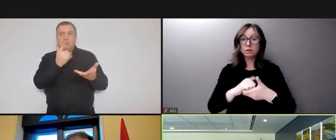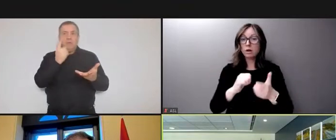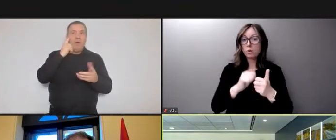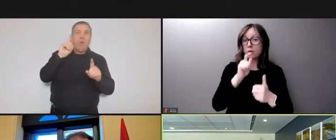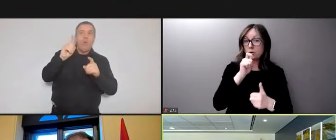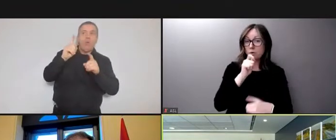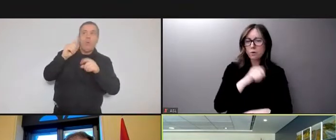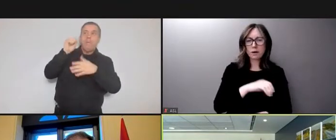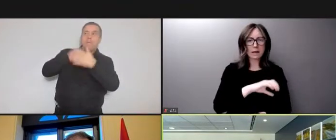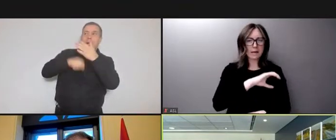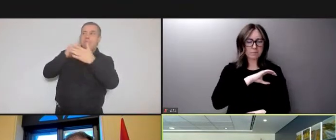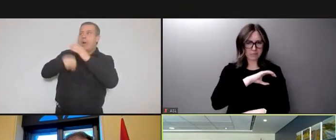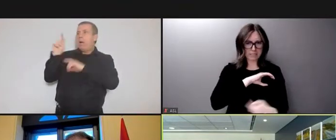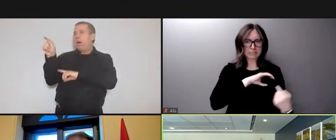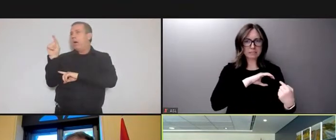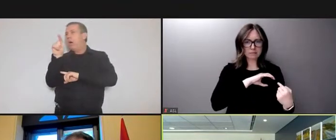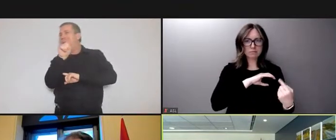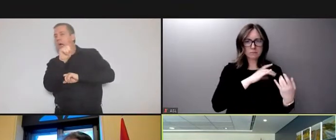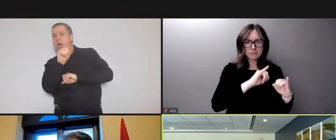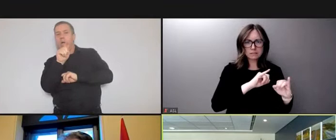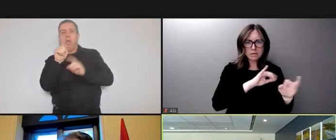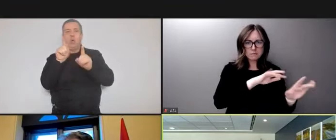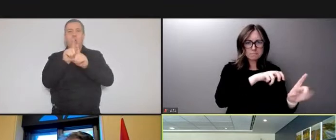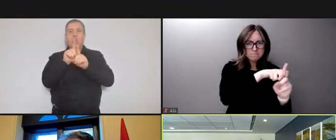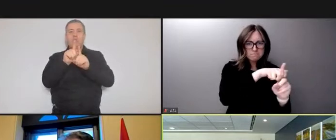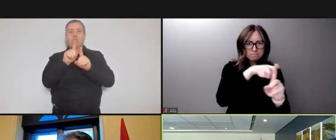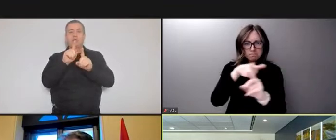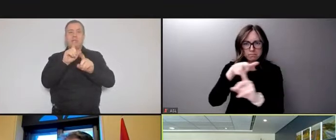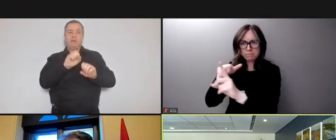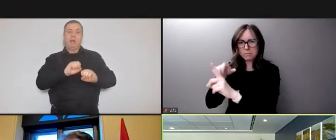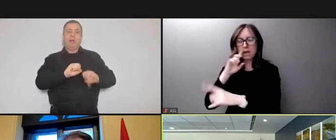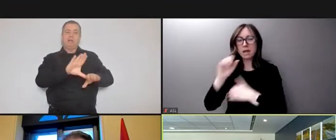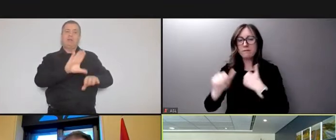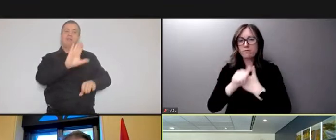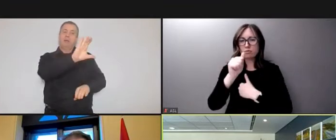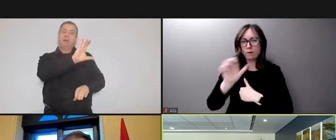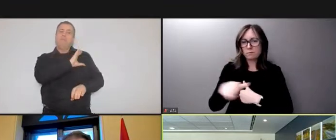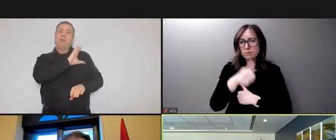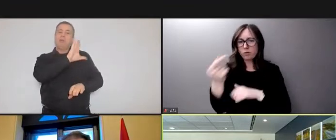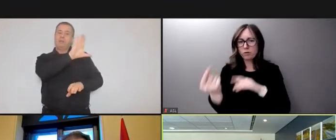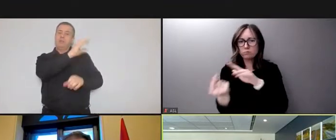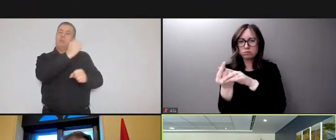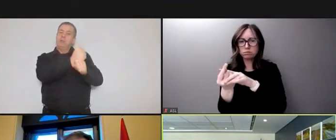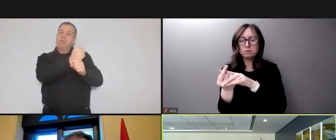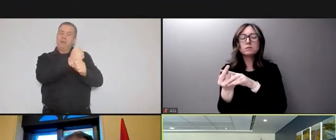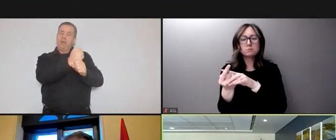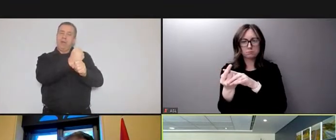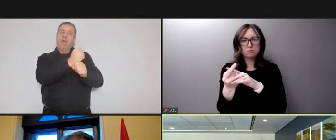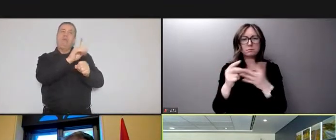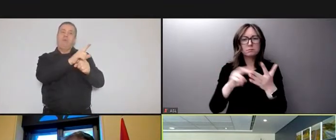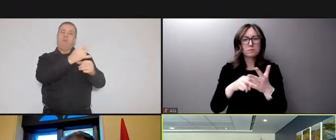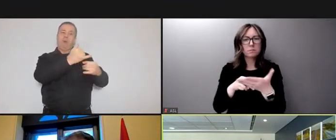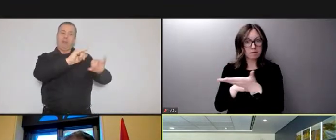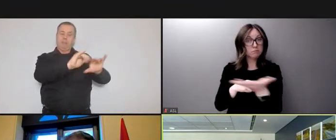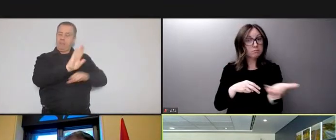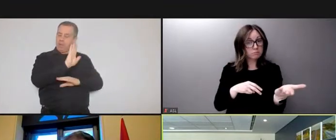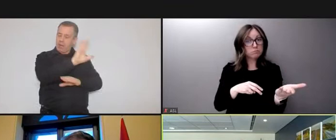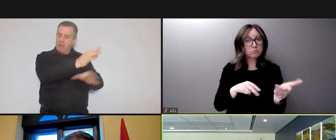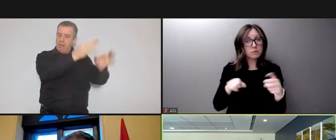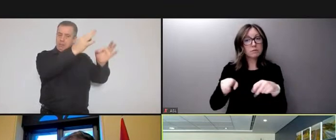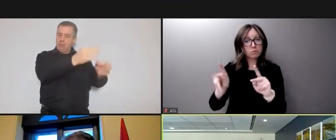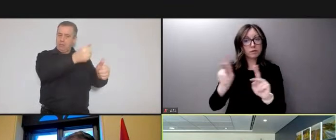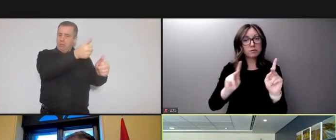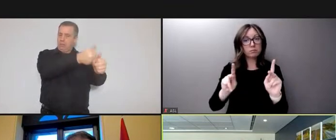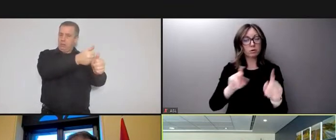trous et de les laisser la place pour faire leur boulot avec leur indépendance dans leurs